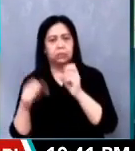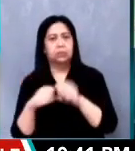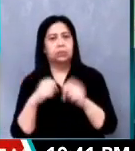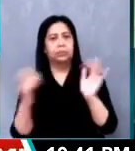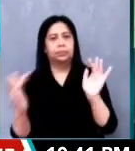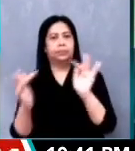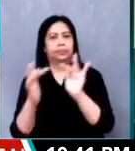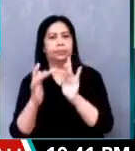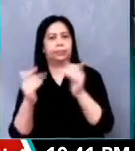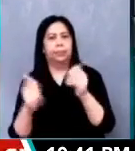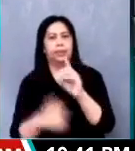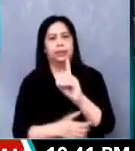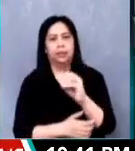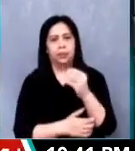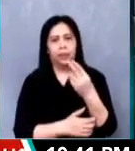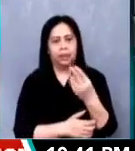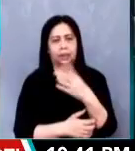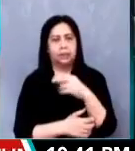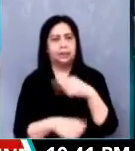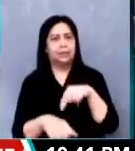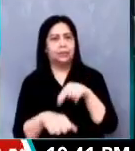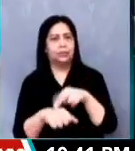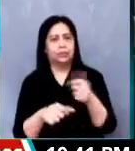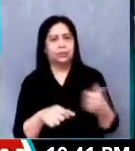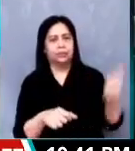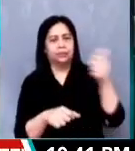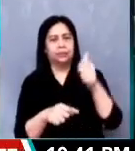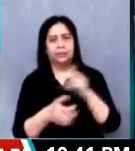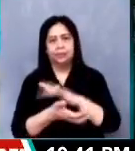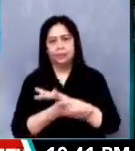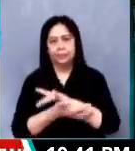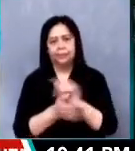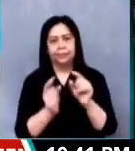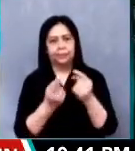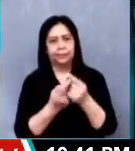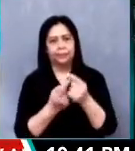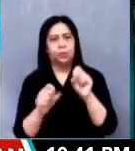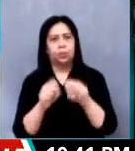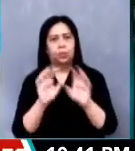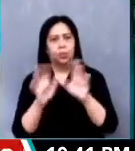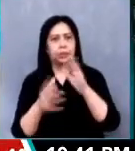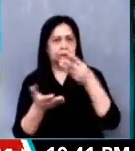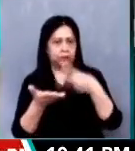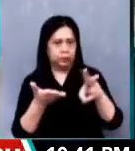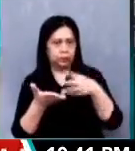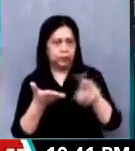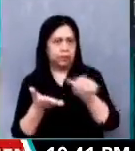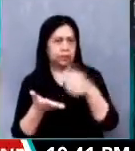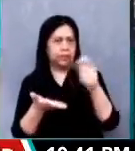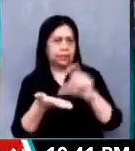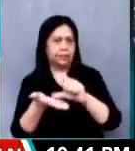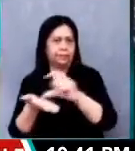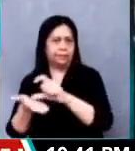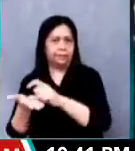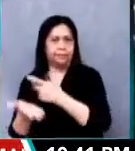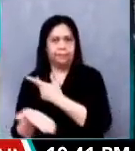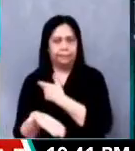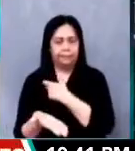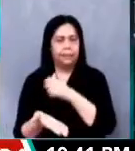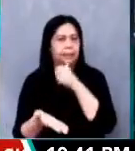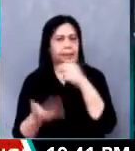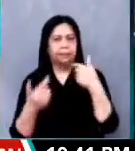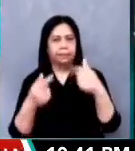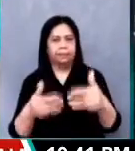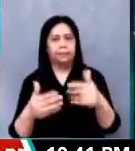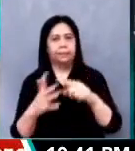DOH at National Task Force Against COVID-19 para hindi masayang ang iba pang bakuna. Hindi rin muna itinuloy ang pagsisimula kanina